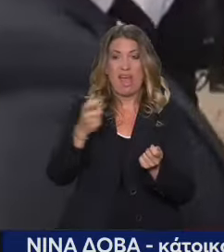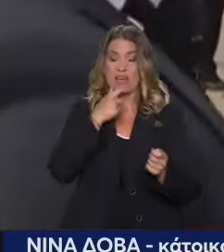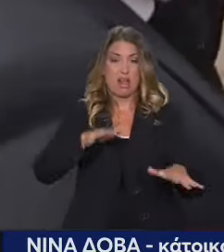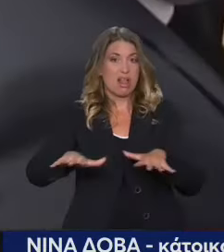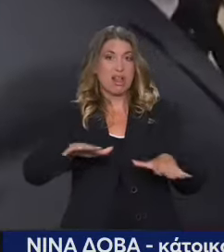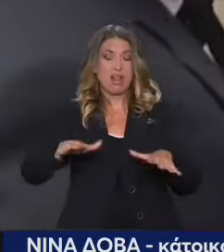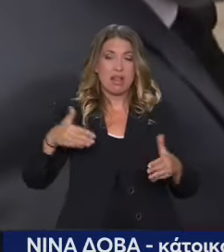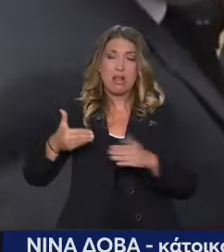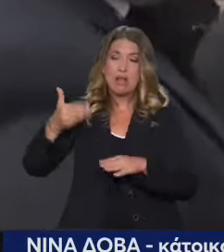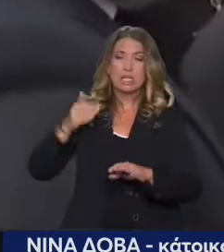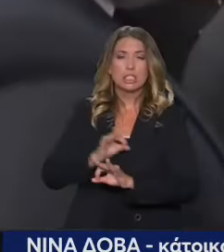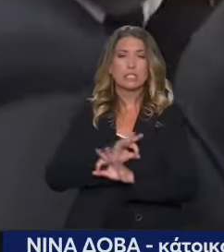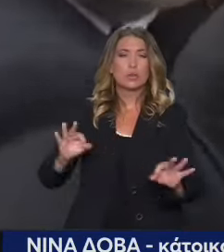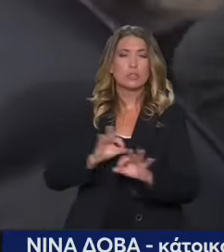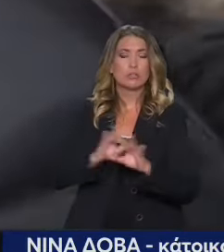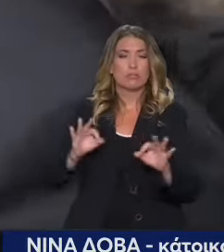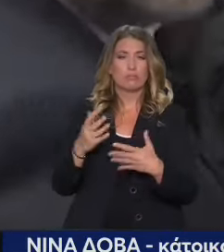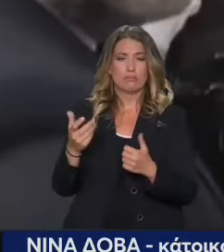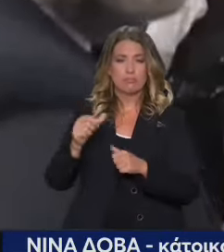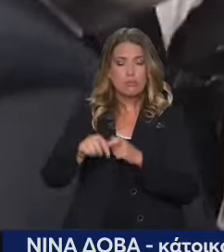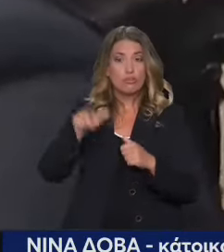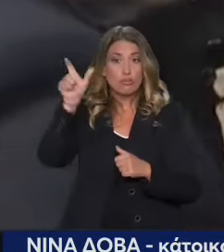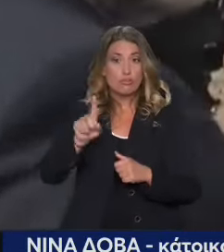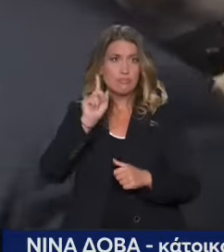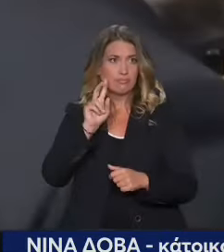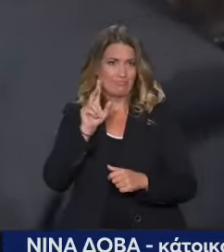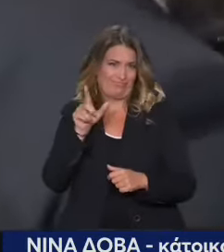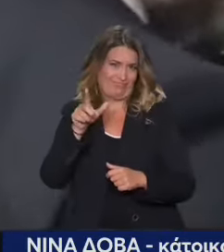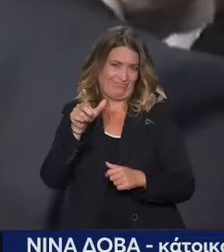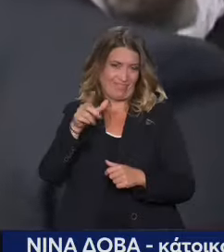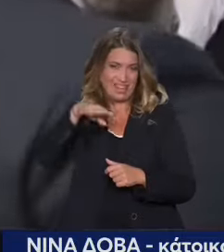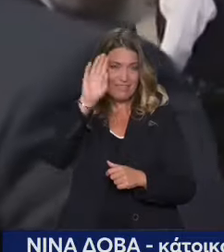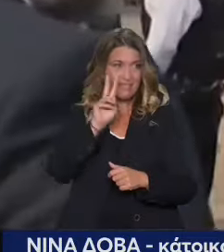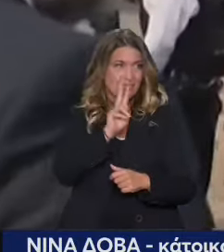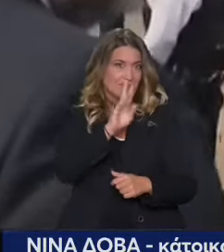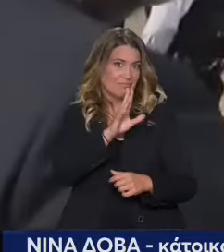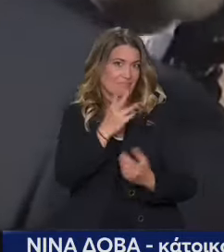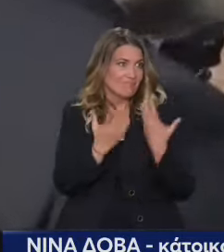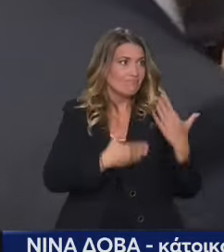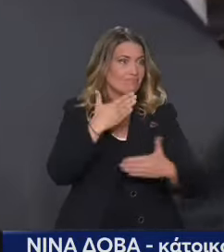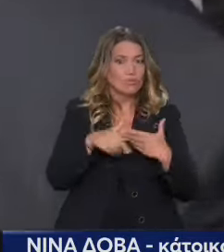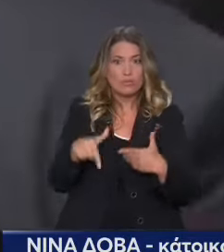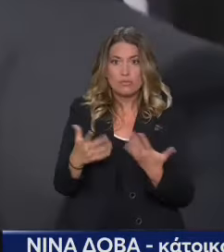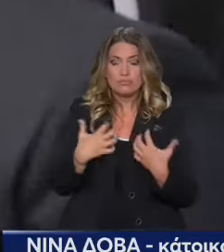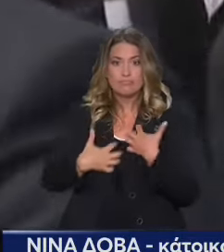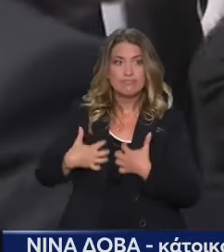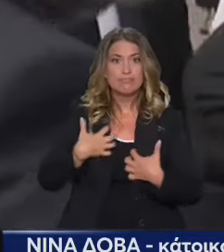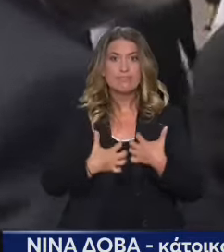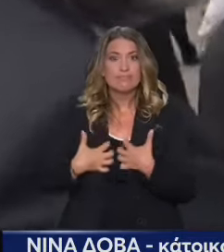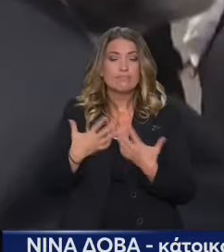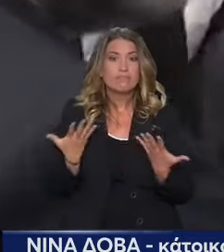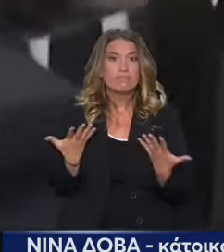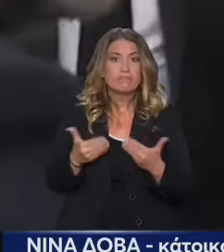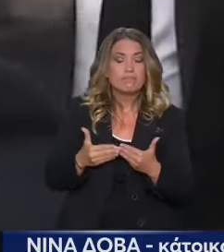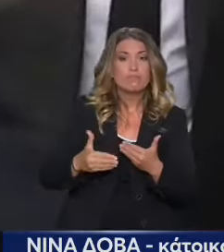από 70 χρόνια, είδε 15 πρωθυπουργούς. Και αυτή τη στιγμή όλοι έχουμε την ανησυχία ότι δεν ξέρουμε πώς